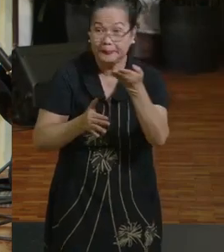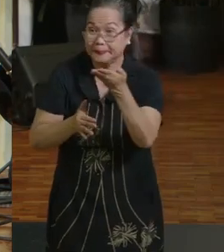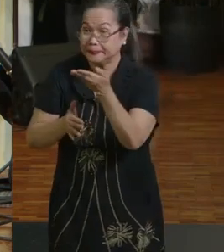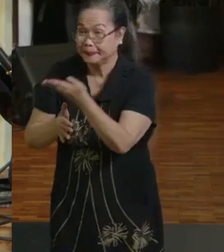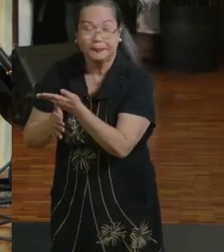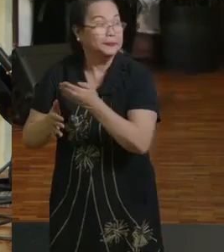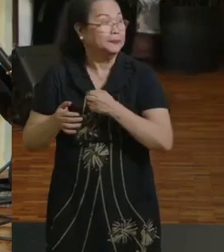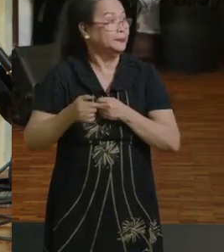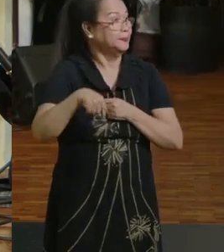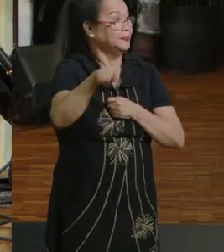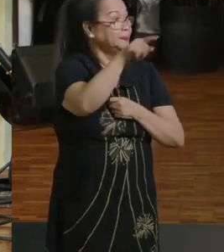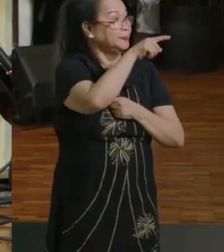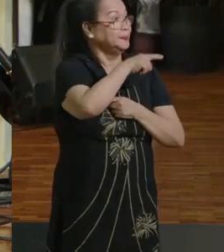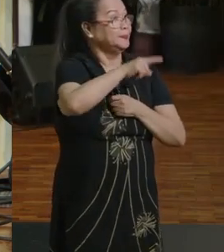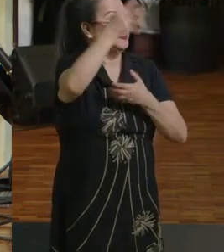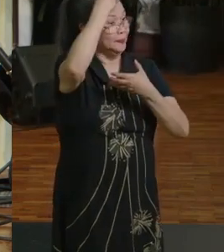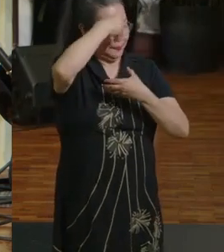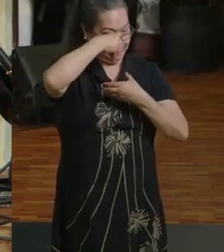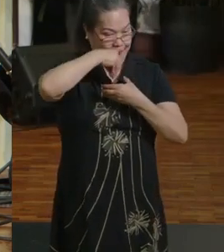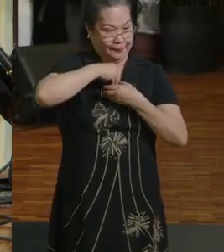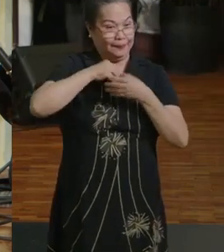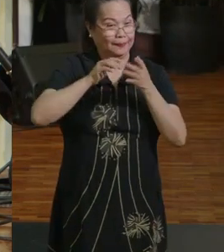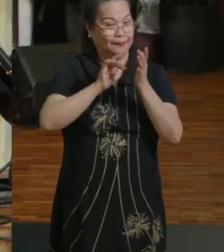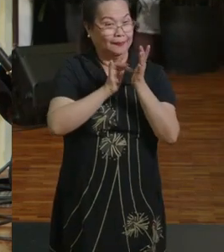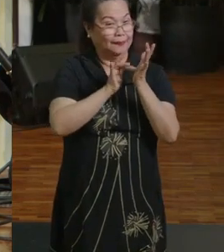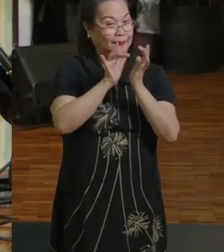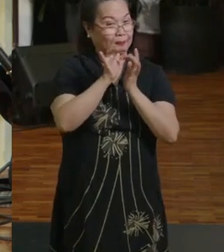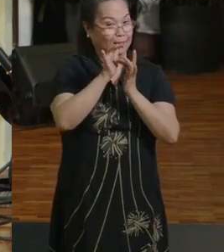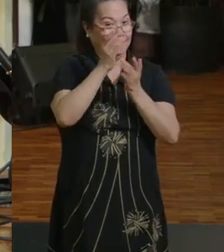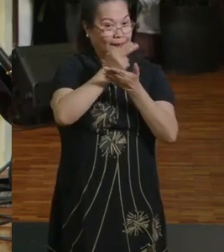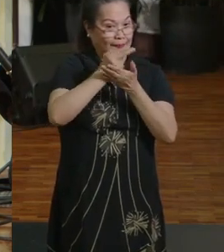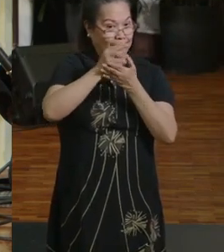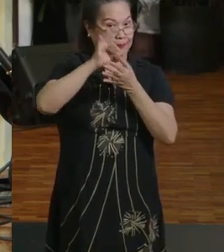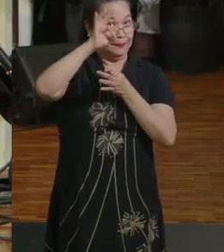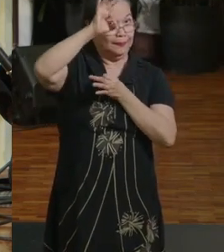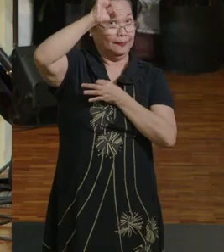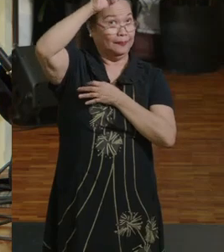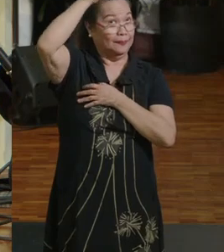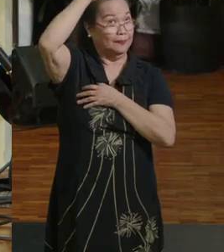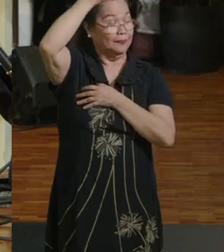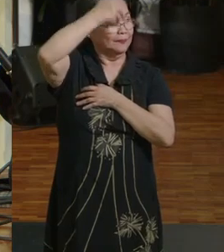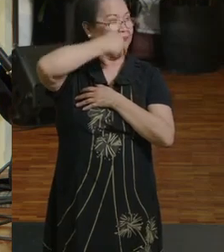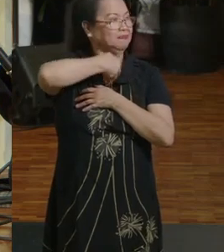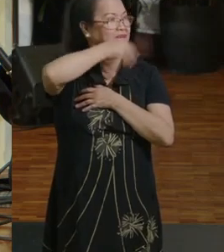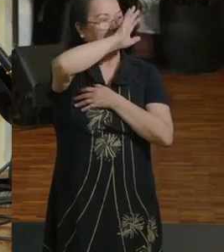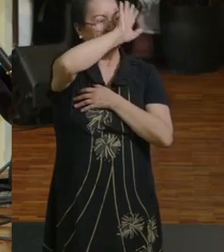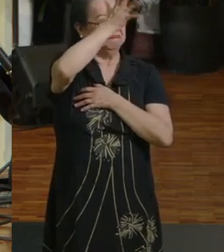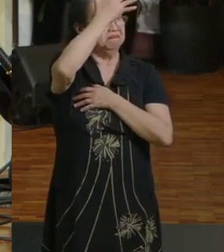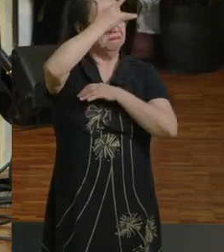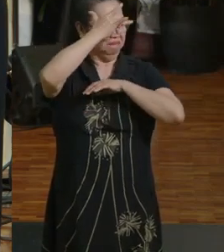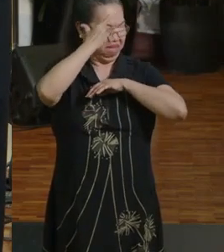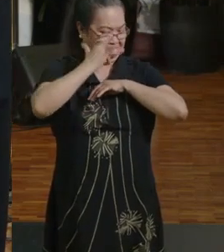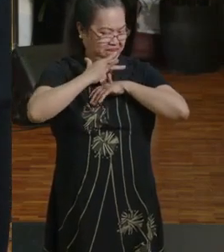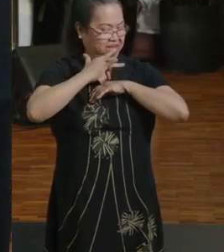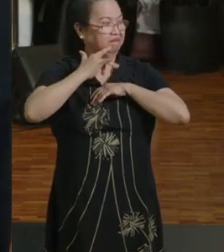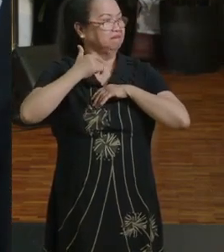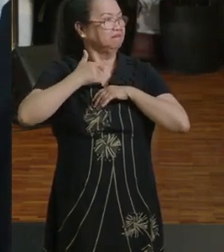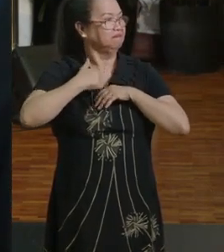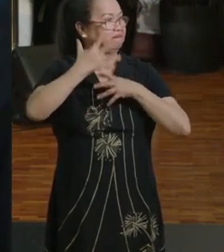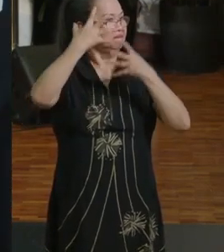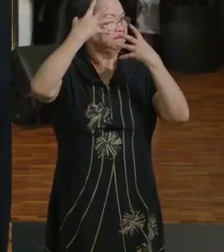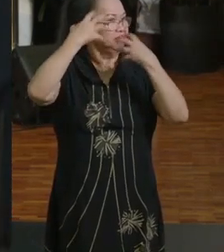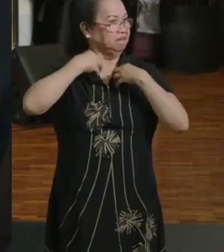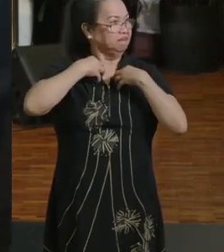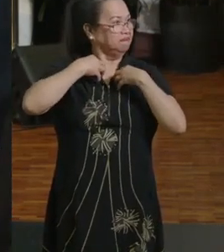na ini-indwelt ng Espiritu ng Diyos ay hindi kailanman pwedeng